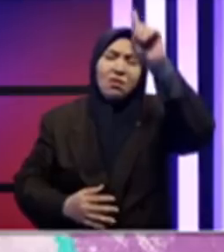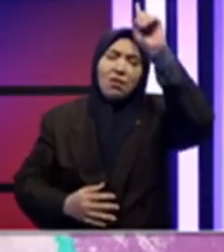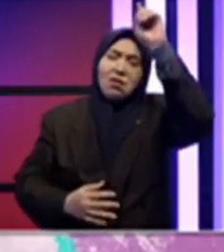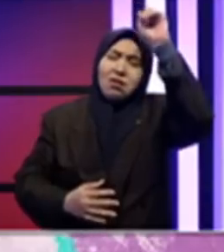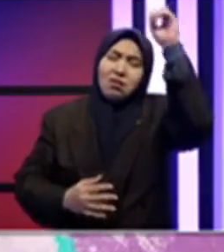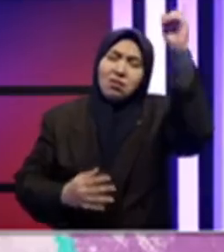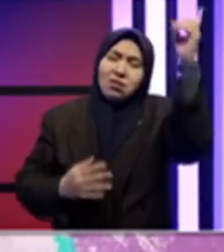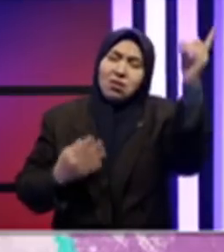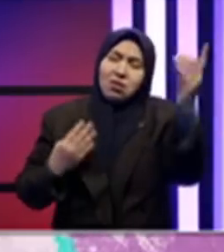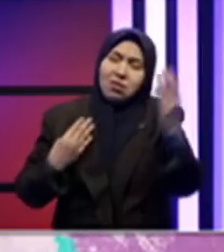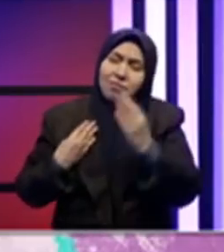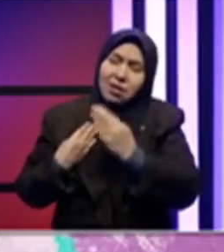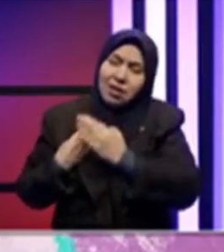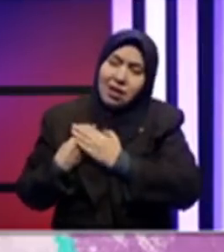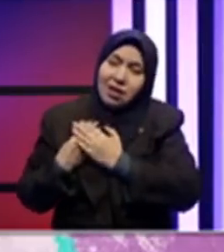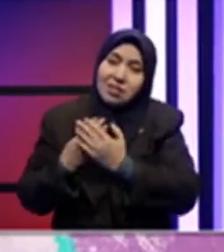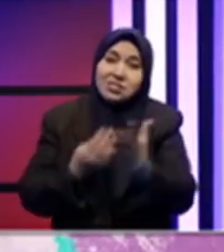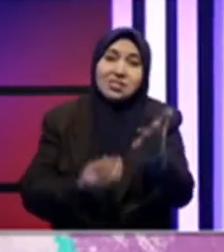الرحمن